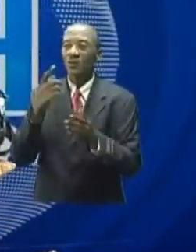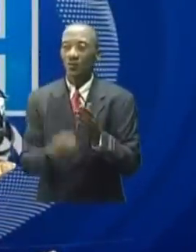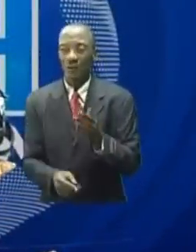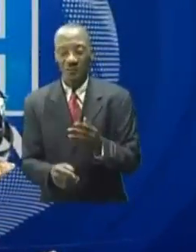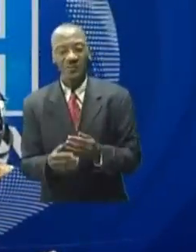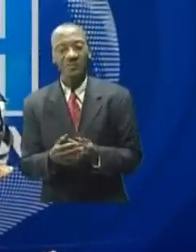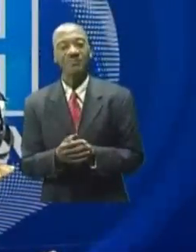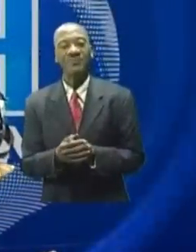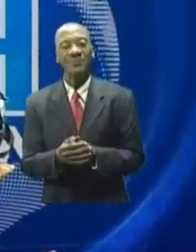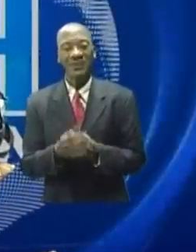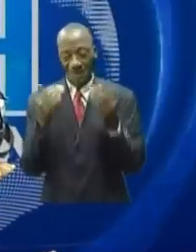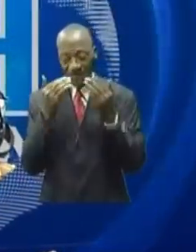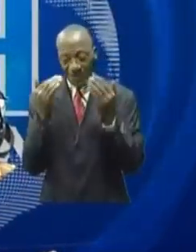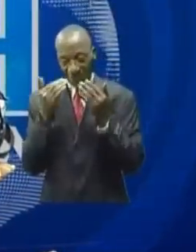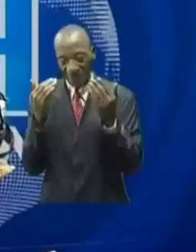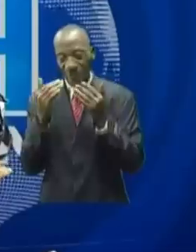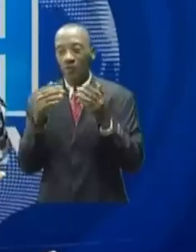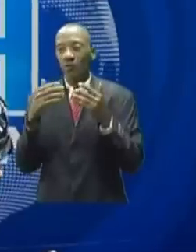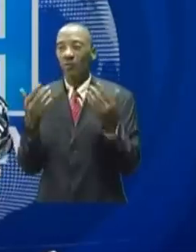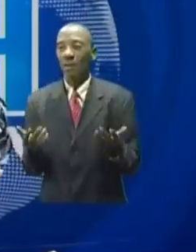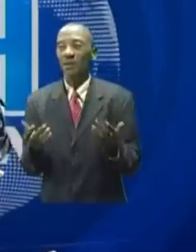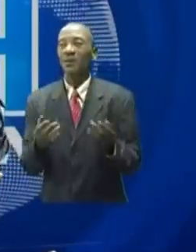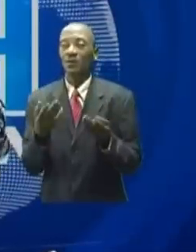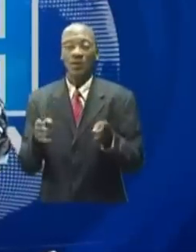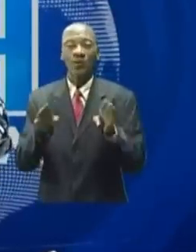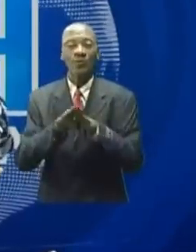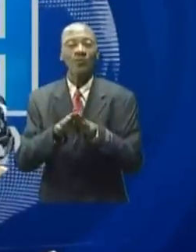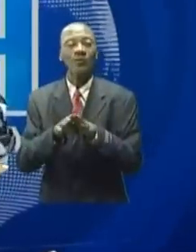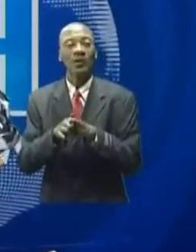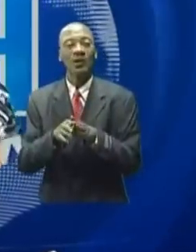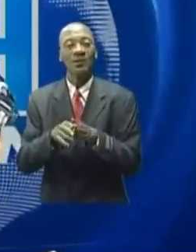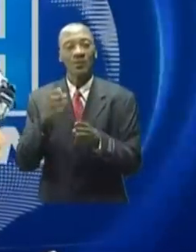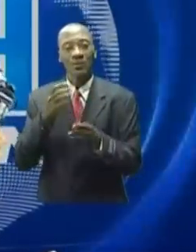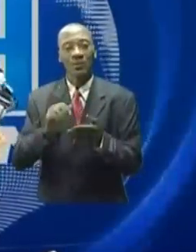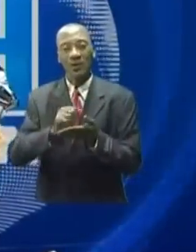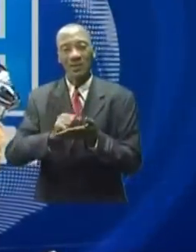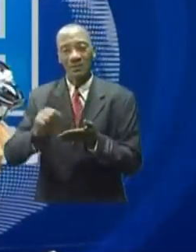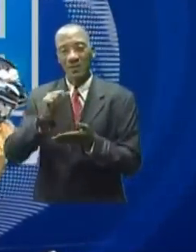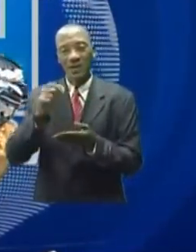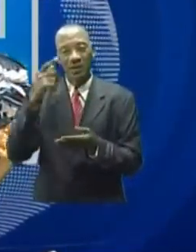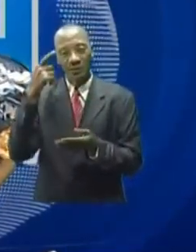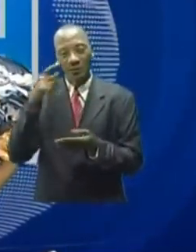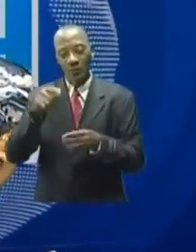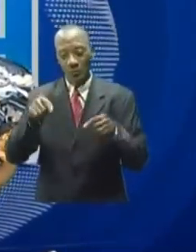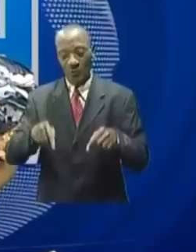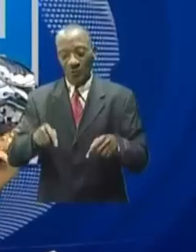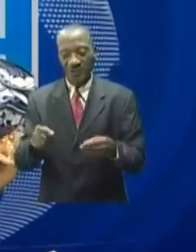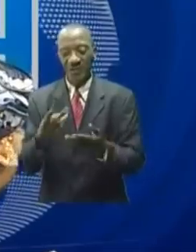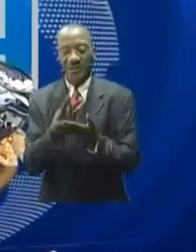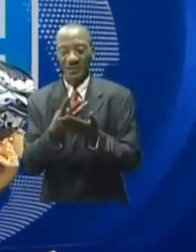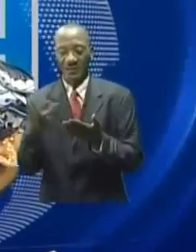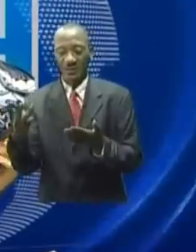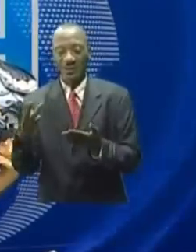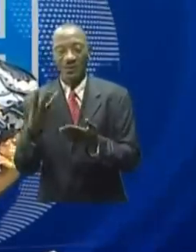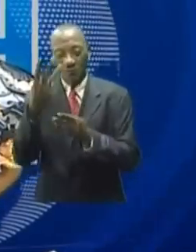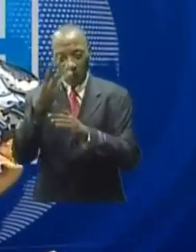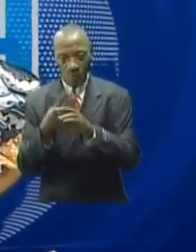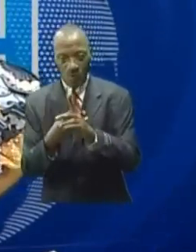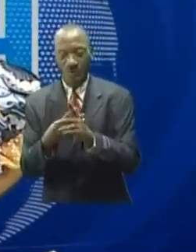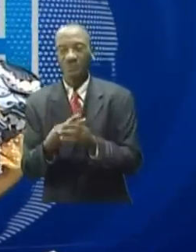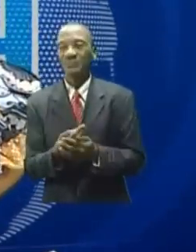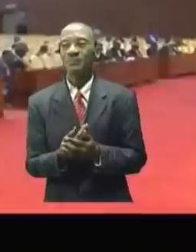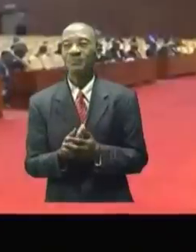165 qui donne à l'exécutif national la possibilité de proroger l'état de siège dans une partie du pays. Explication de Sylvie